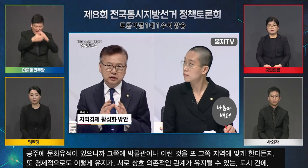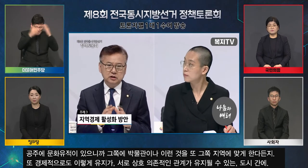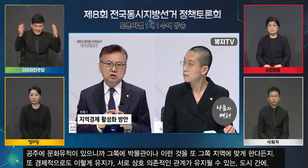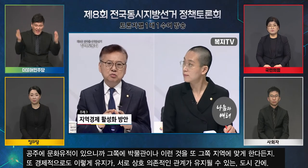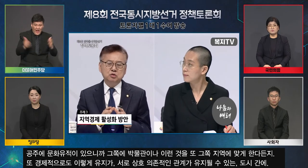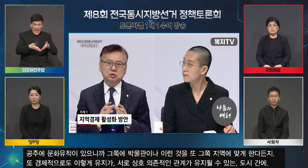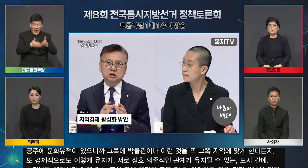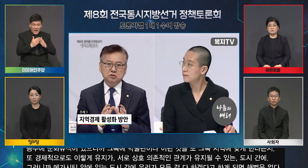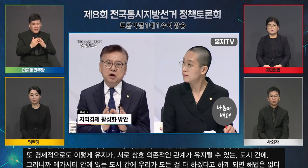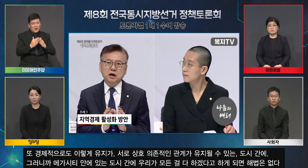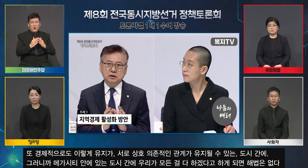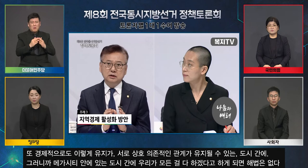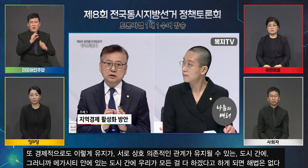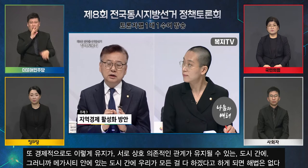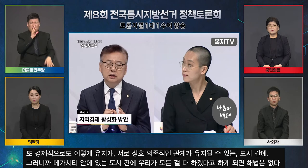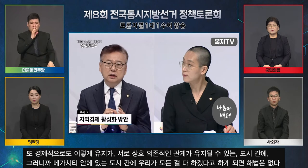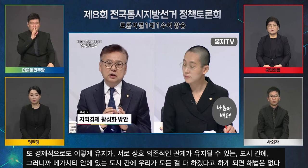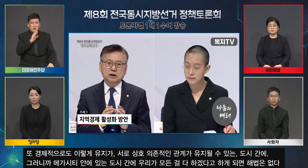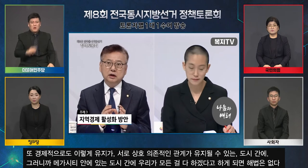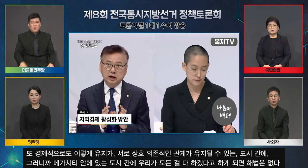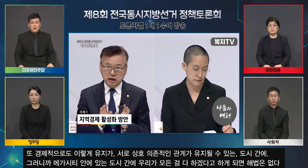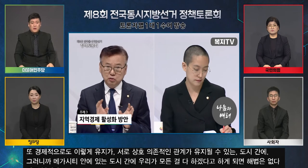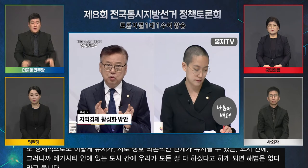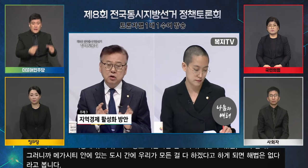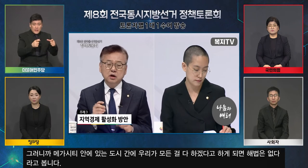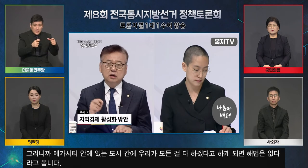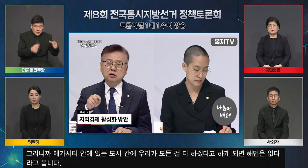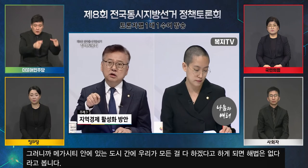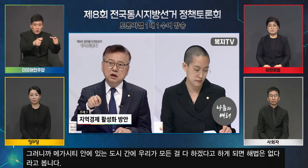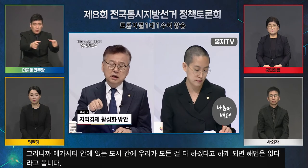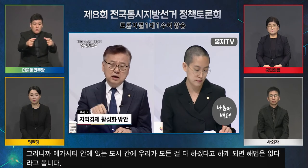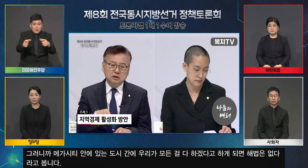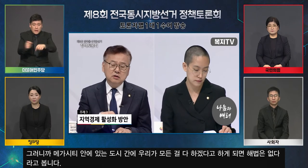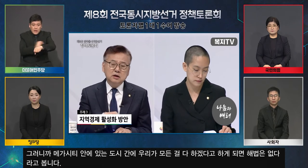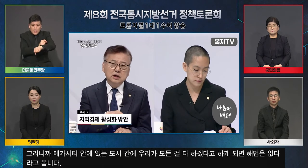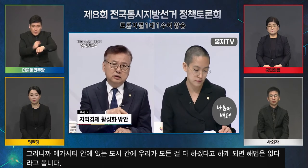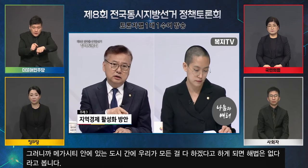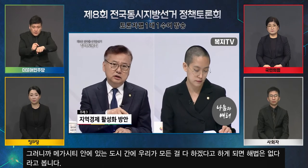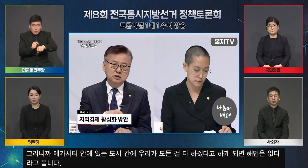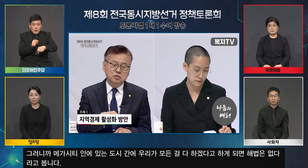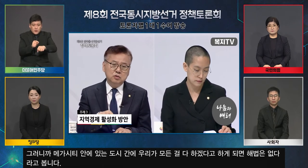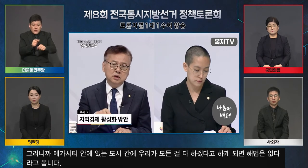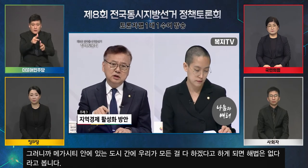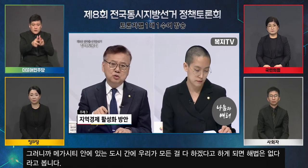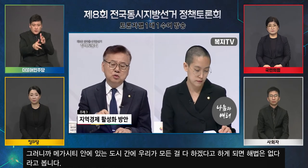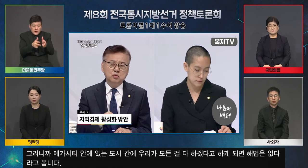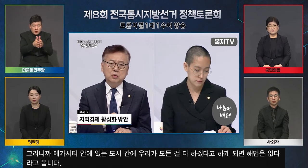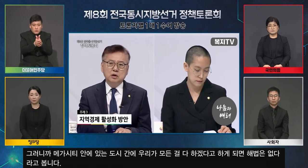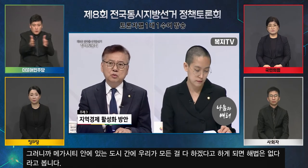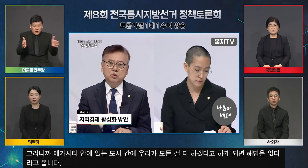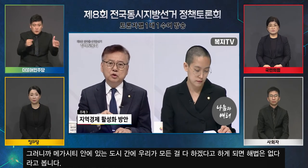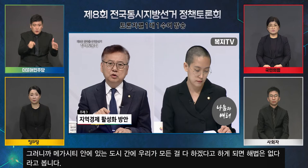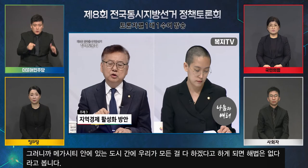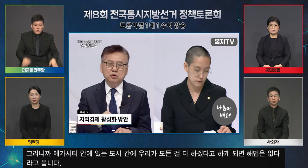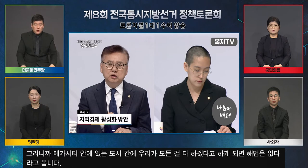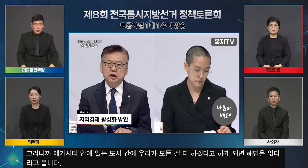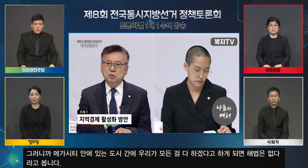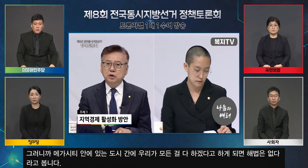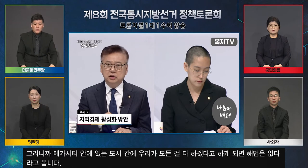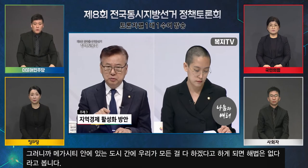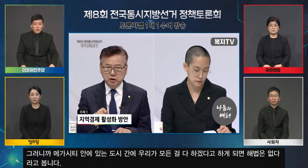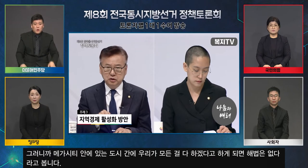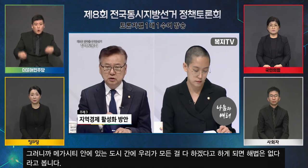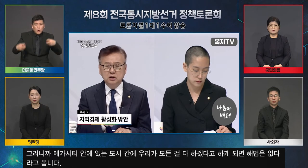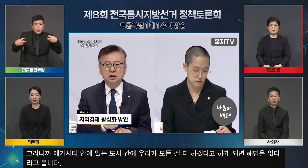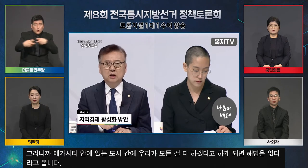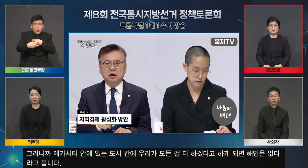일정 부분 특화를 하고 그것을 강력한 신속한 교통망으로 연결을